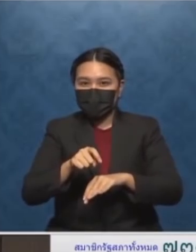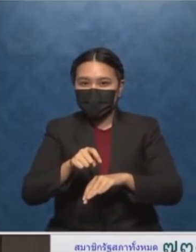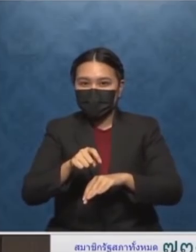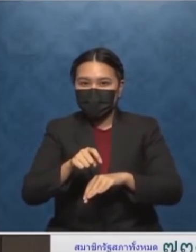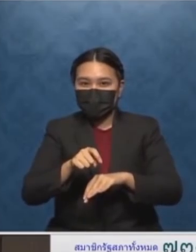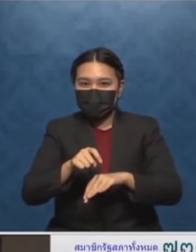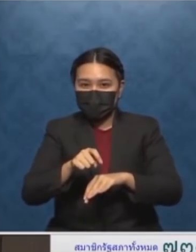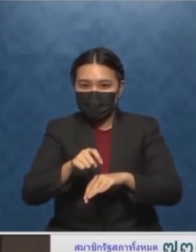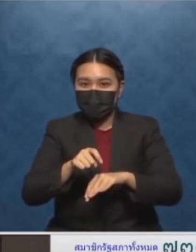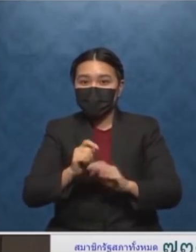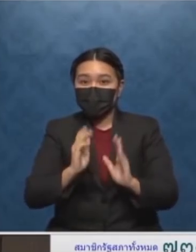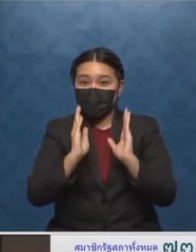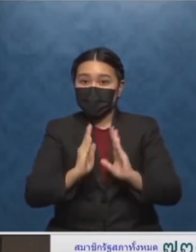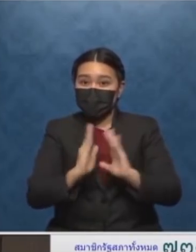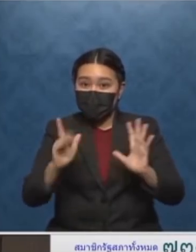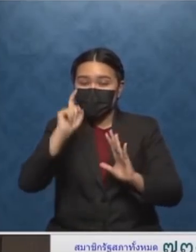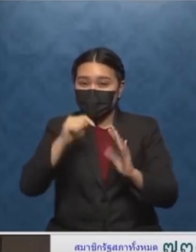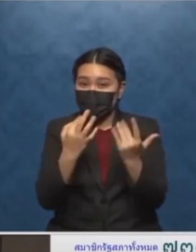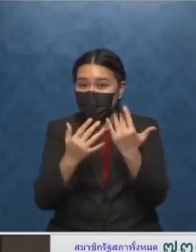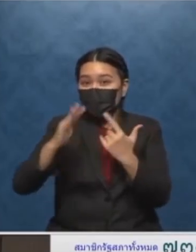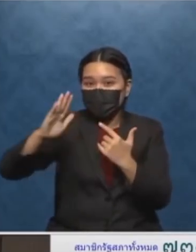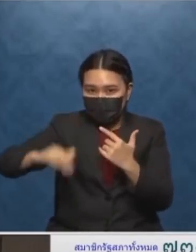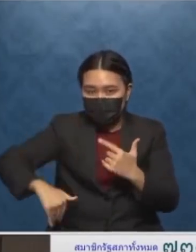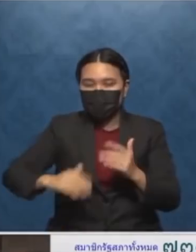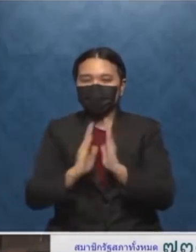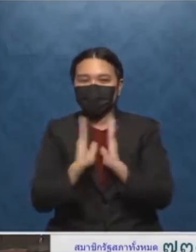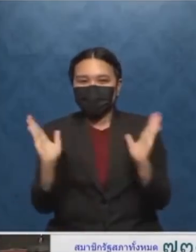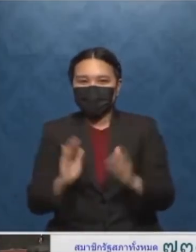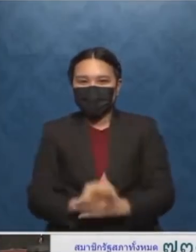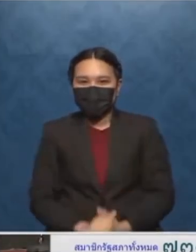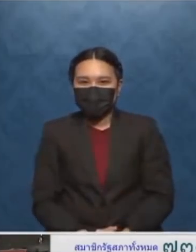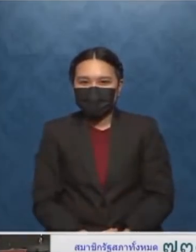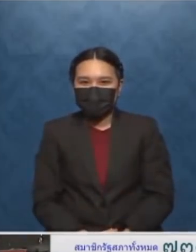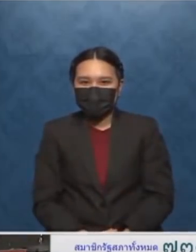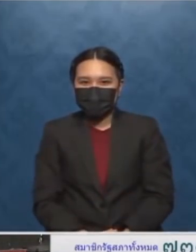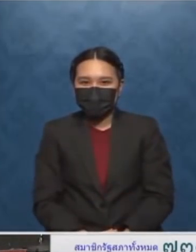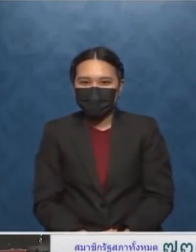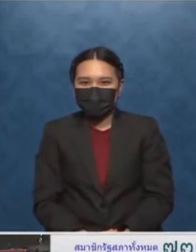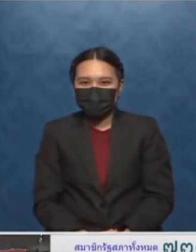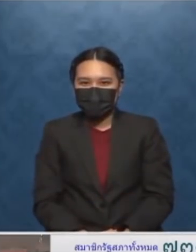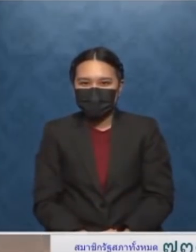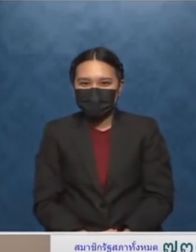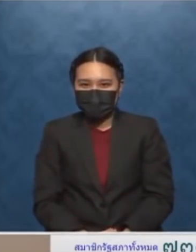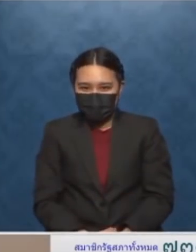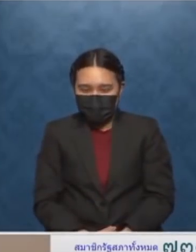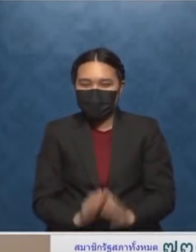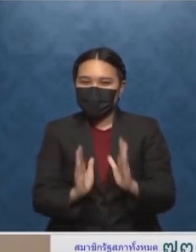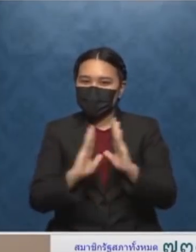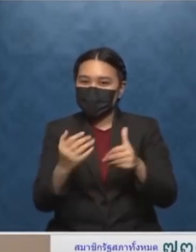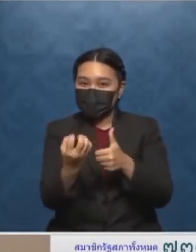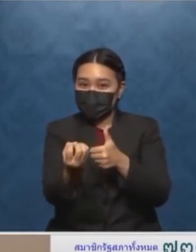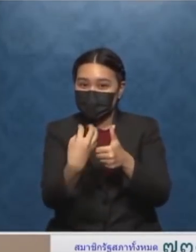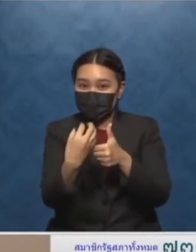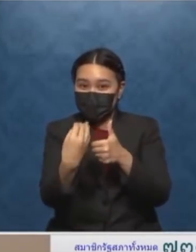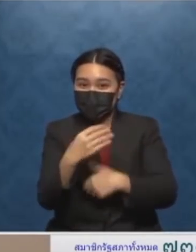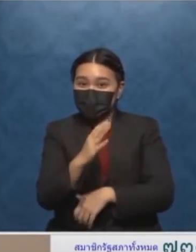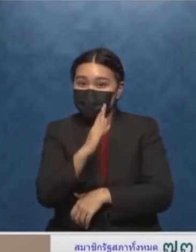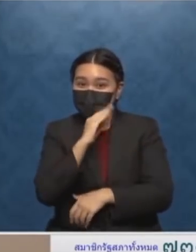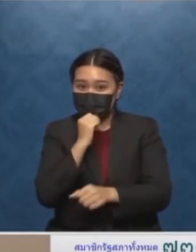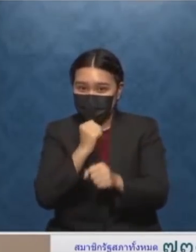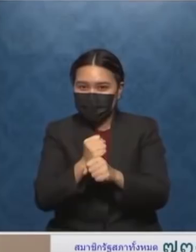เอาไว้หลังๆนะครับขอบคุณครับท่านประธานครับ ครับผมนะขอบพระคุณมากครับคำแนะนำถ้าทำอย่างนั้นประธานโดนตายเล